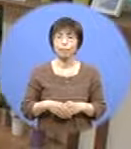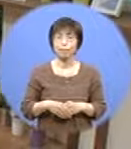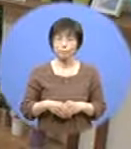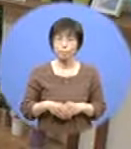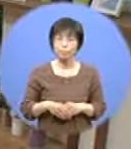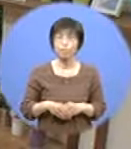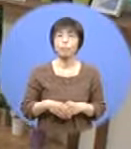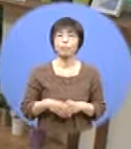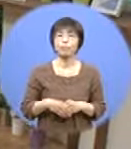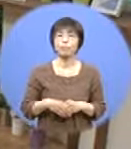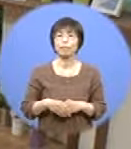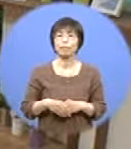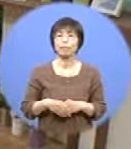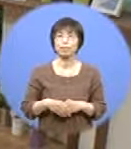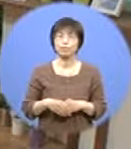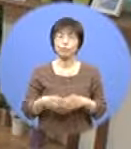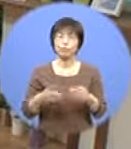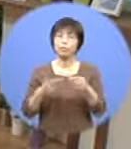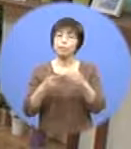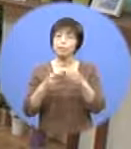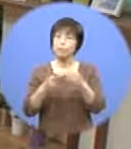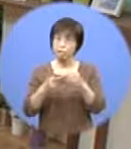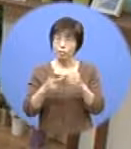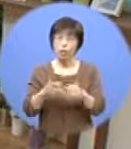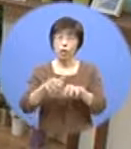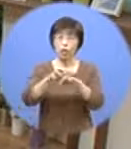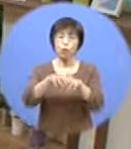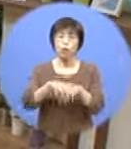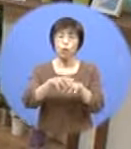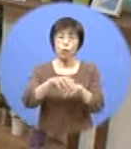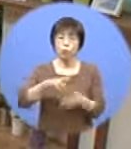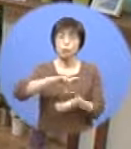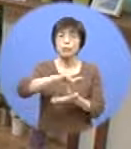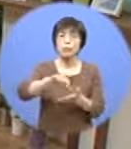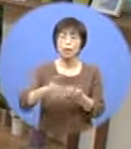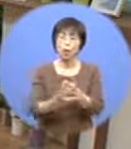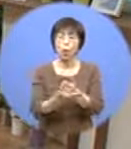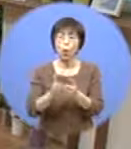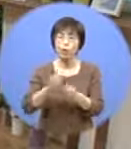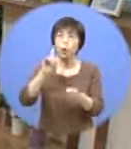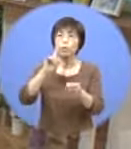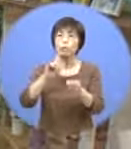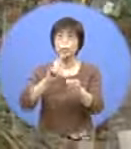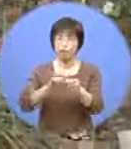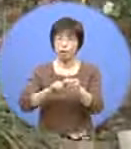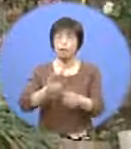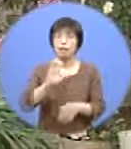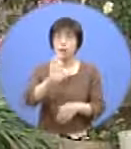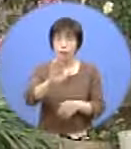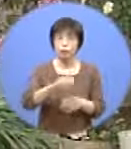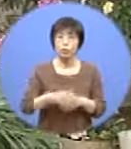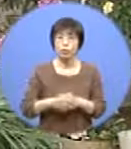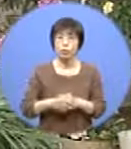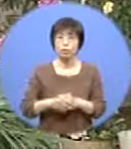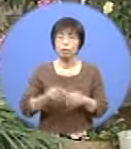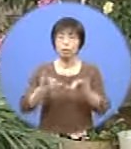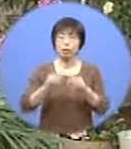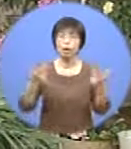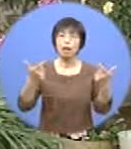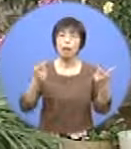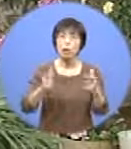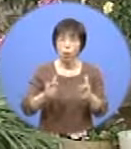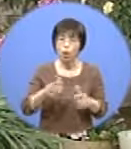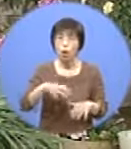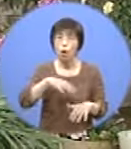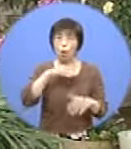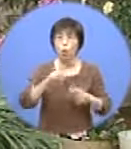紀の国21、後半は農村地域の保全に向けてです。過疎化や高齢化によ